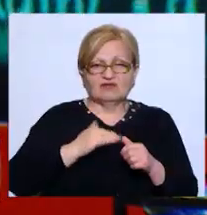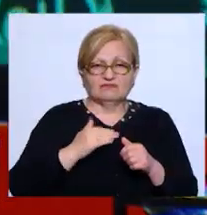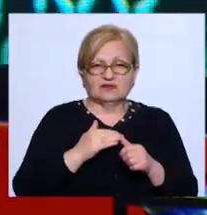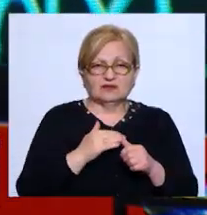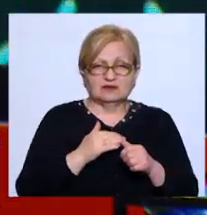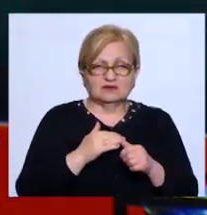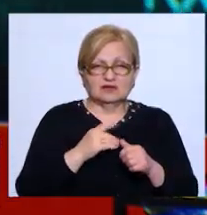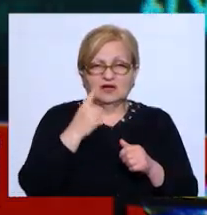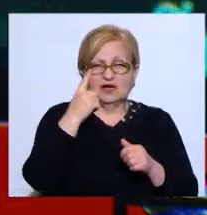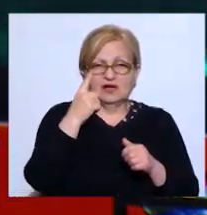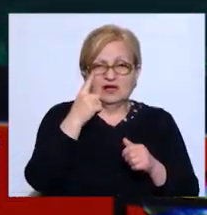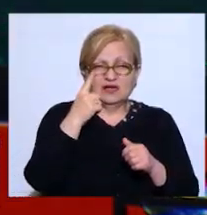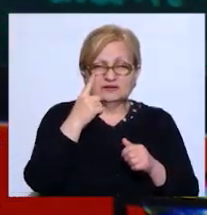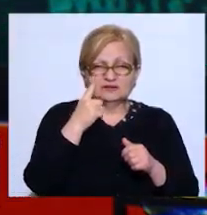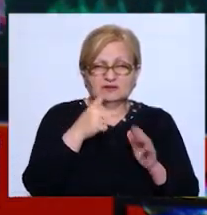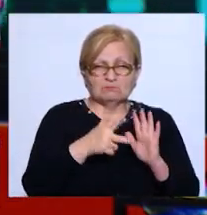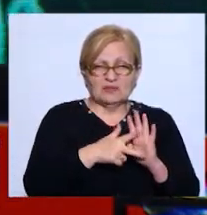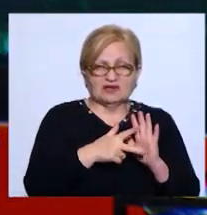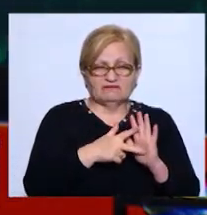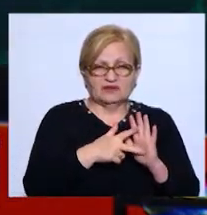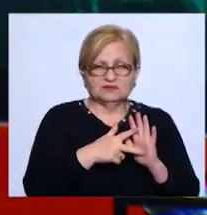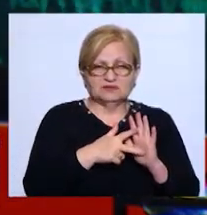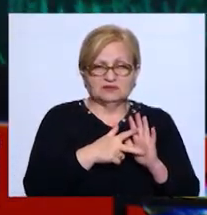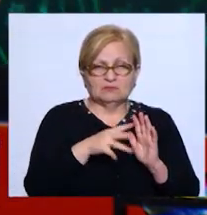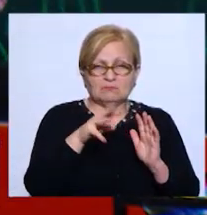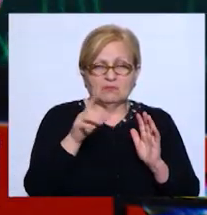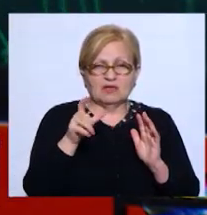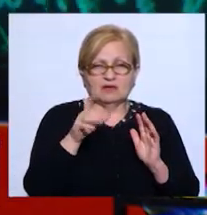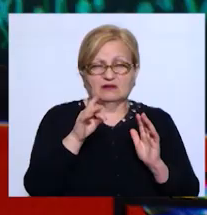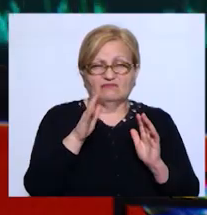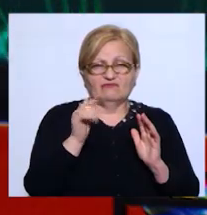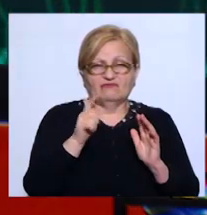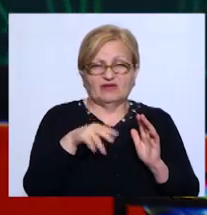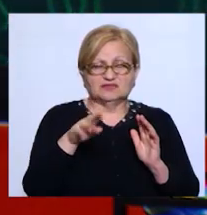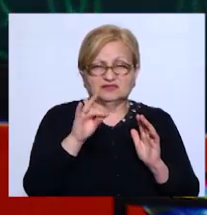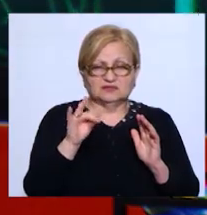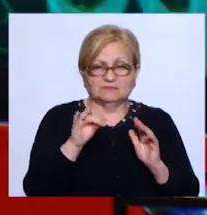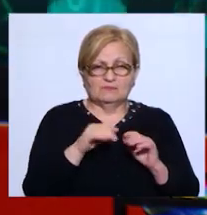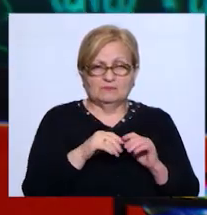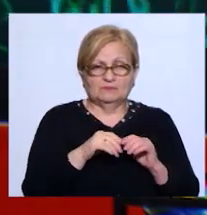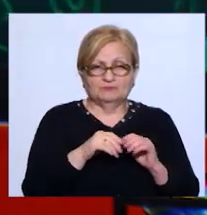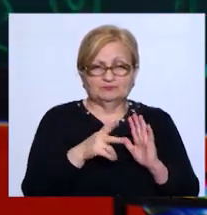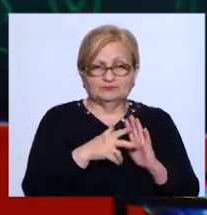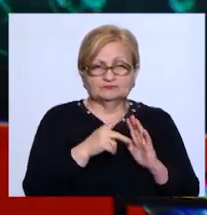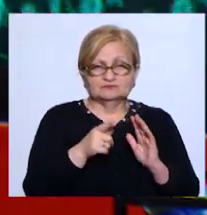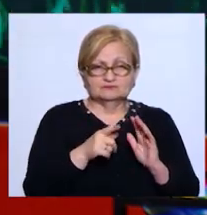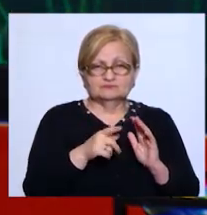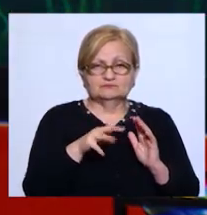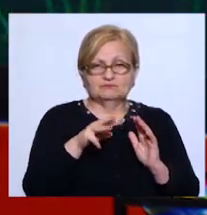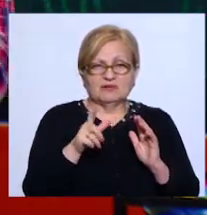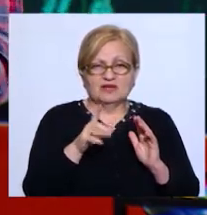შემთხვევაში ერთი მერვედი. ასე ერქმევა სახელი. ერთი და რვიანს ხედავთ, ხომ?